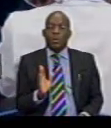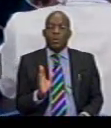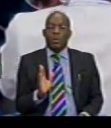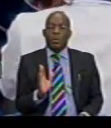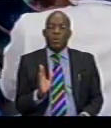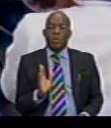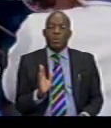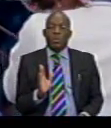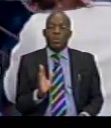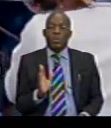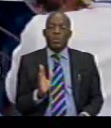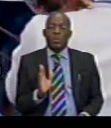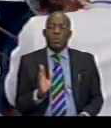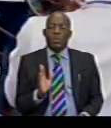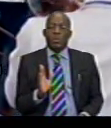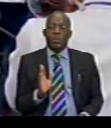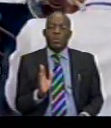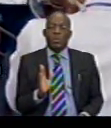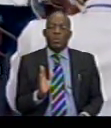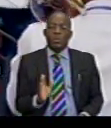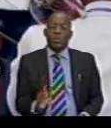Le roi des rois ce soir.